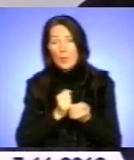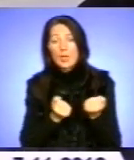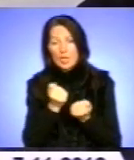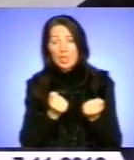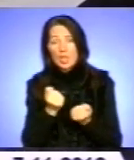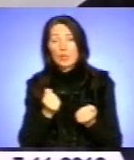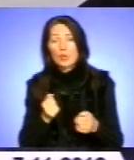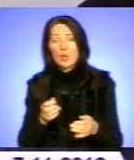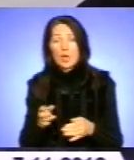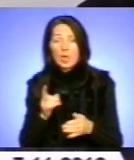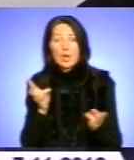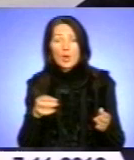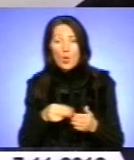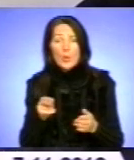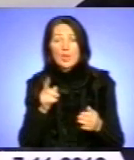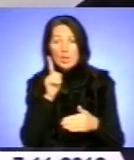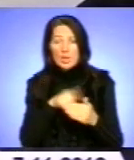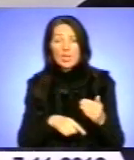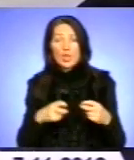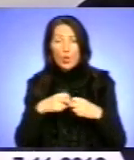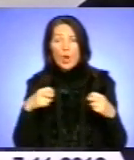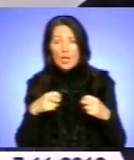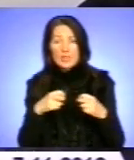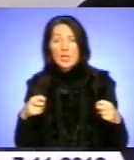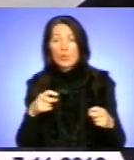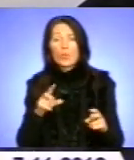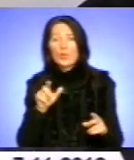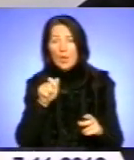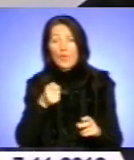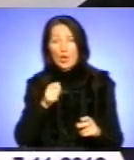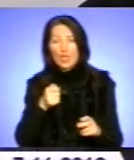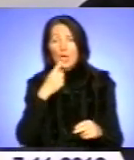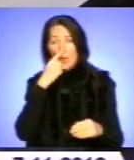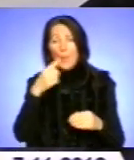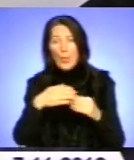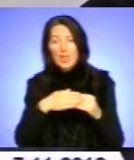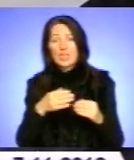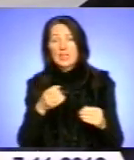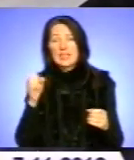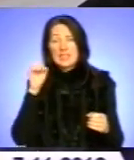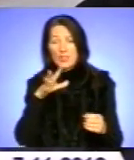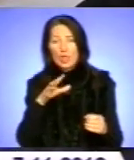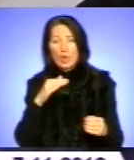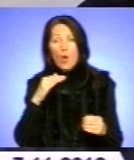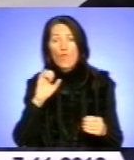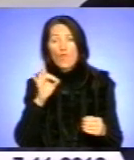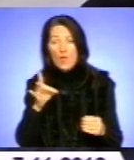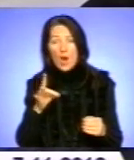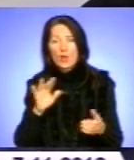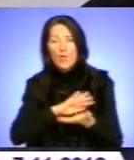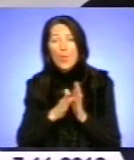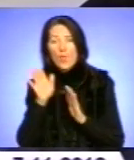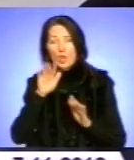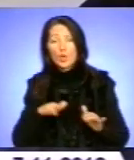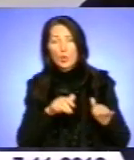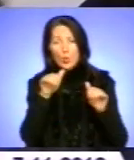на транспортний засіб, обов'язково вмикати ближнє світло фар, тому що в умовах туману, в умовах снігопаду необхідно, щоб транспортний